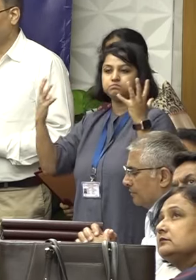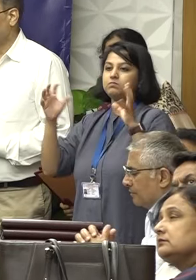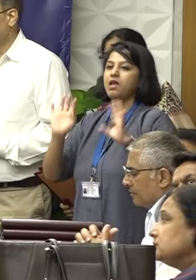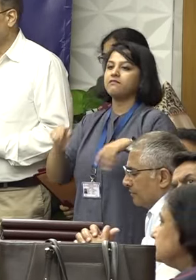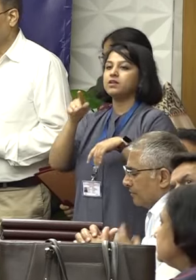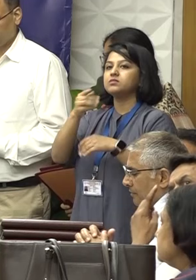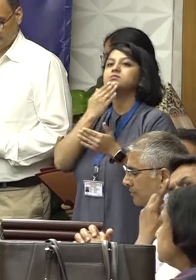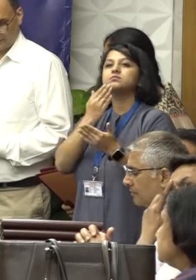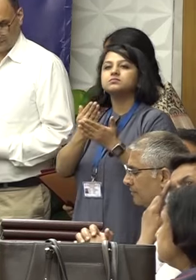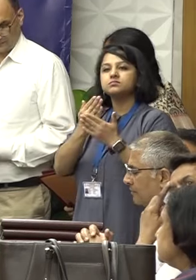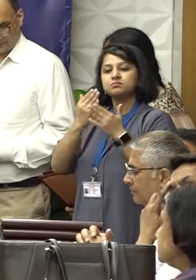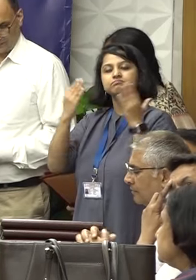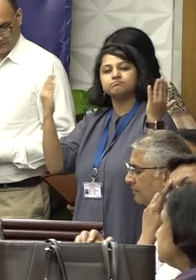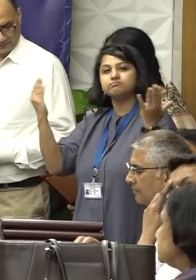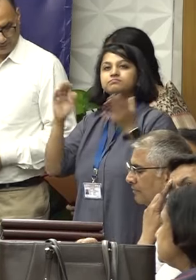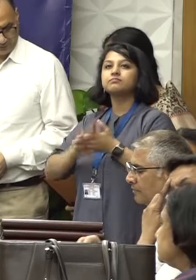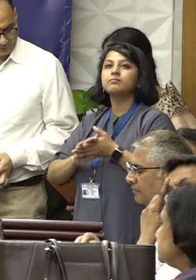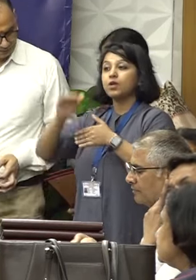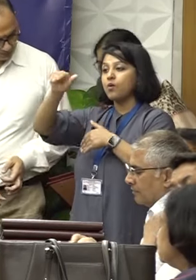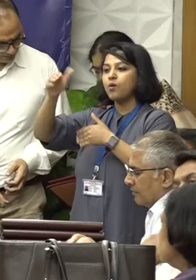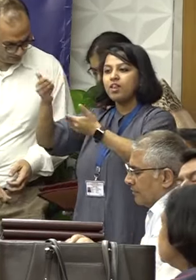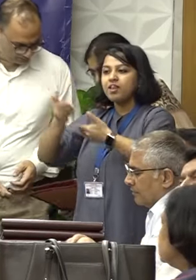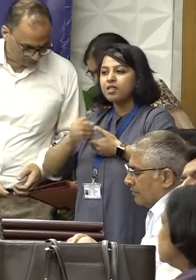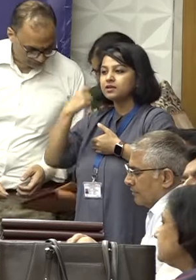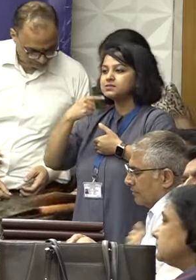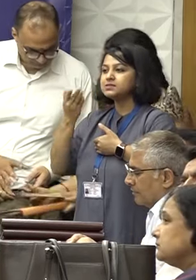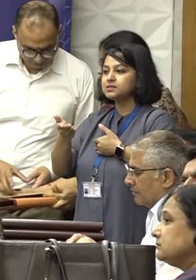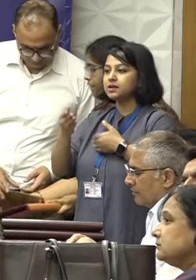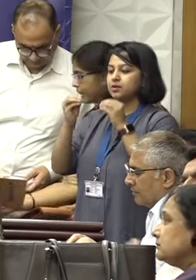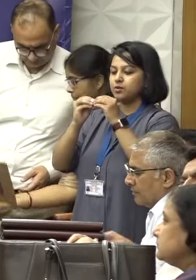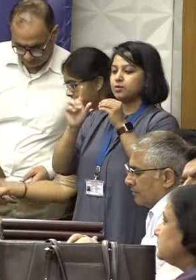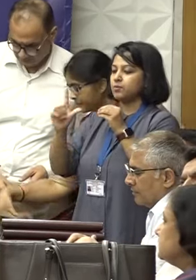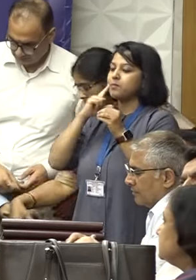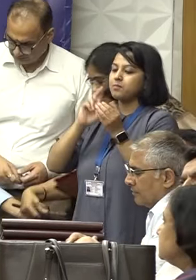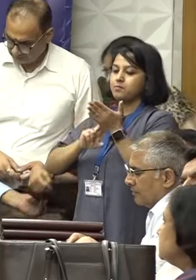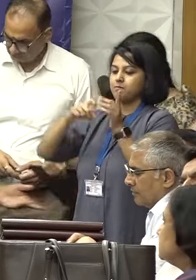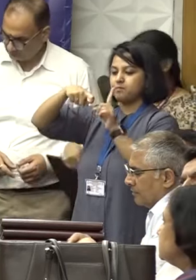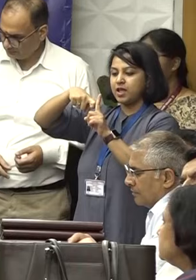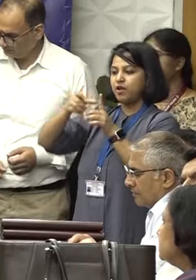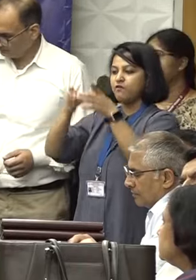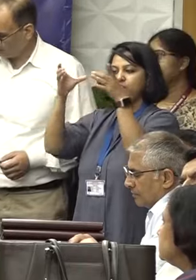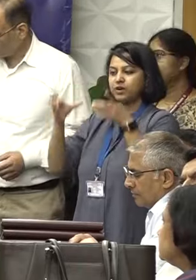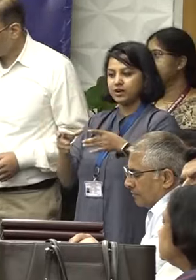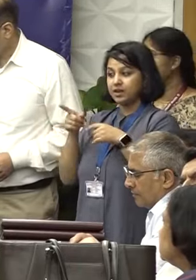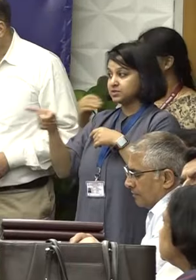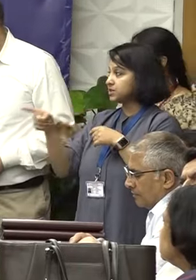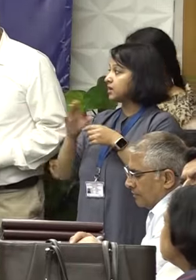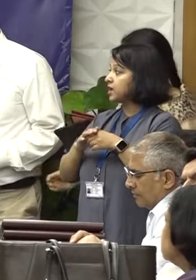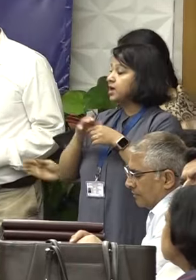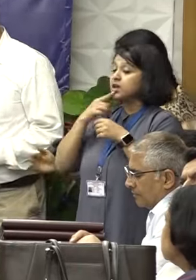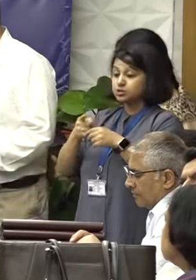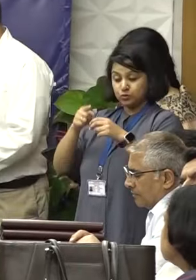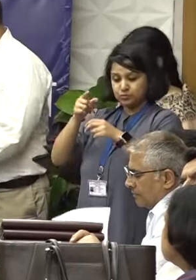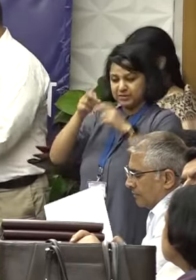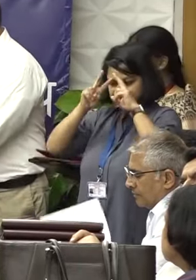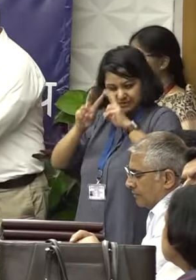बहुत बधाई आप सभी को। बुलाना चाहेंगे ब्लिंक फाउंडेशन चेन्नई के प्रतिनिधि जो अनुसंधान विश्लेषण अनुसंधान पर सहयोग